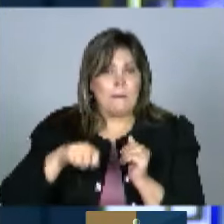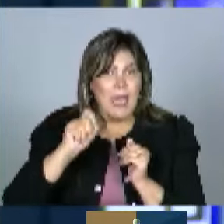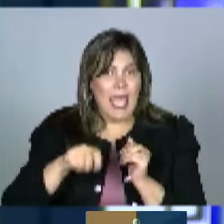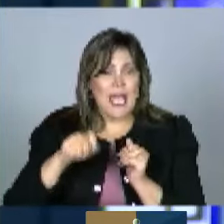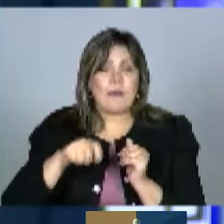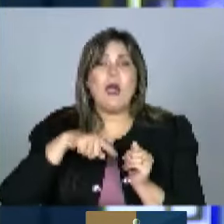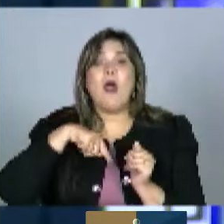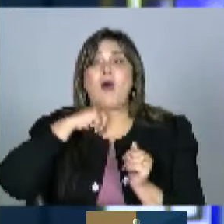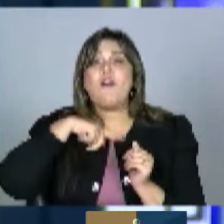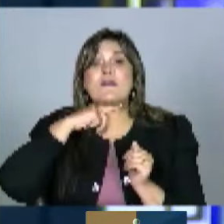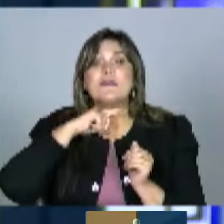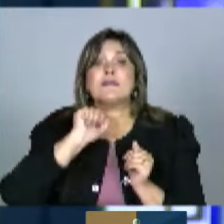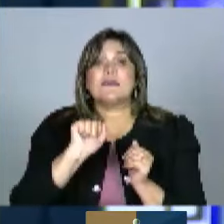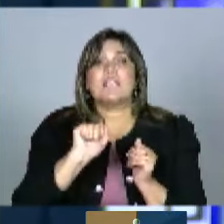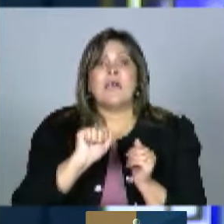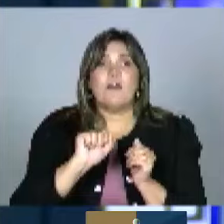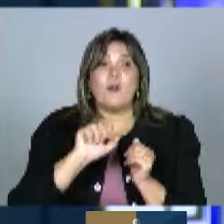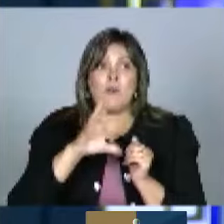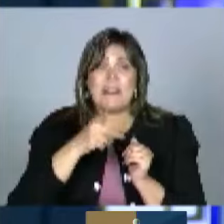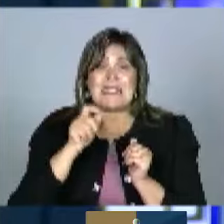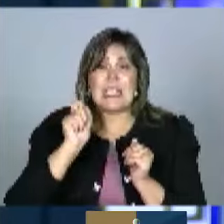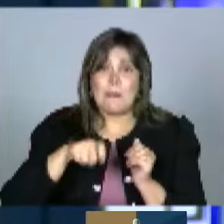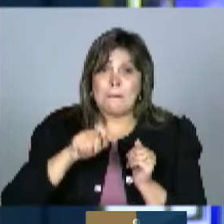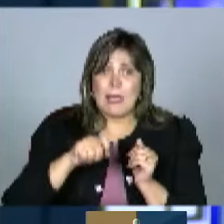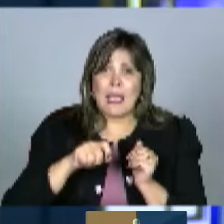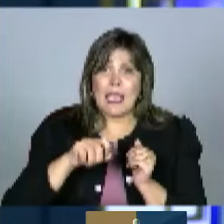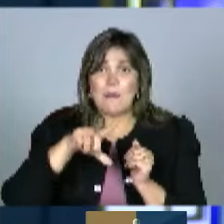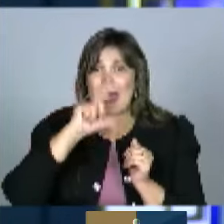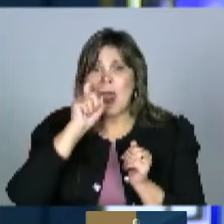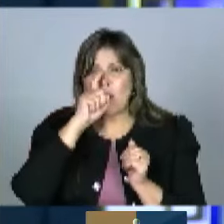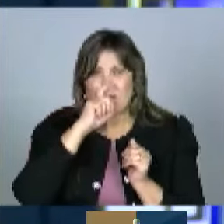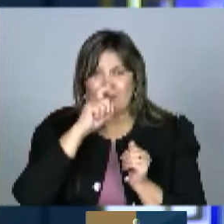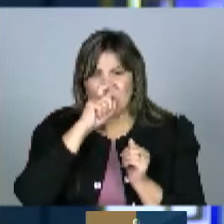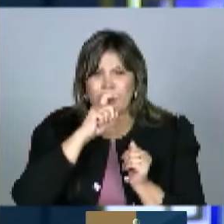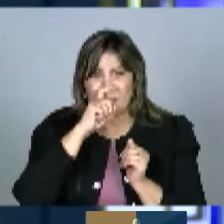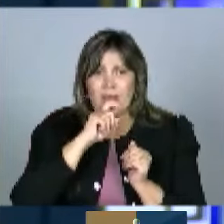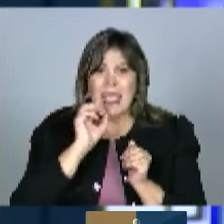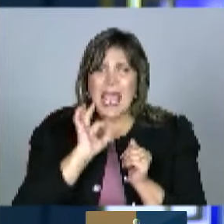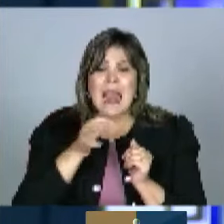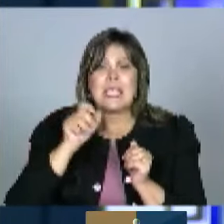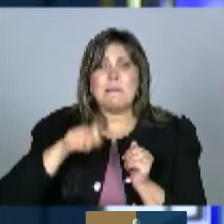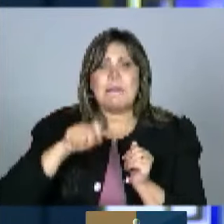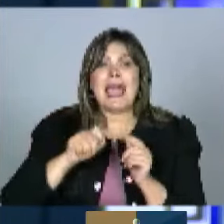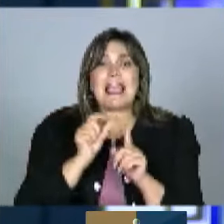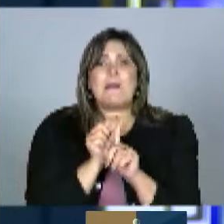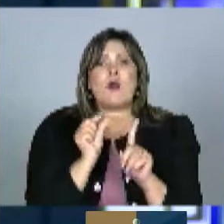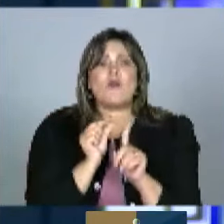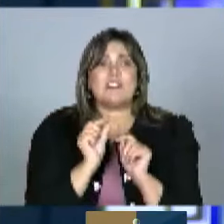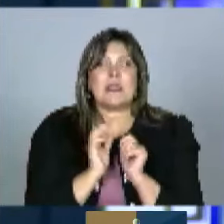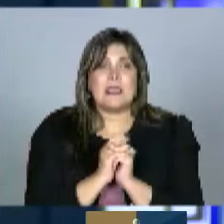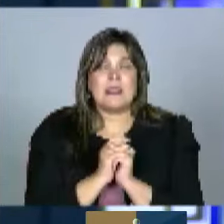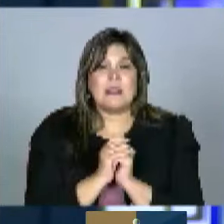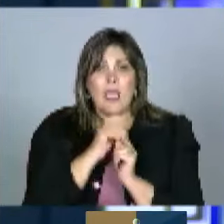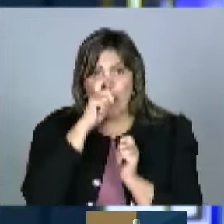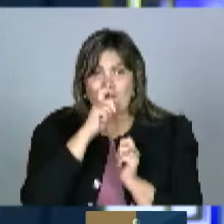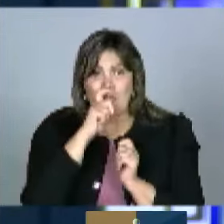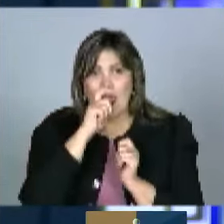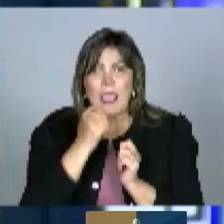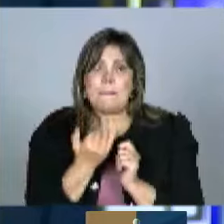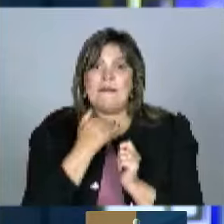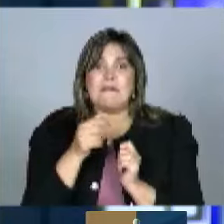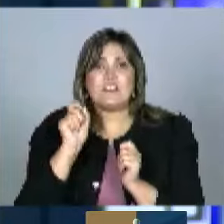مختصه كده اما اذا كانت في الضواحي ففي محكمه جزئيه في البلد ما فيهاش محكمه كليه